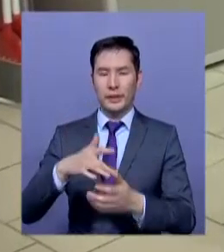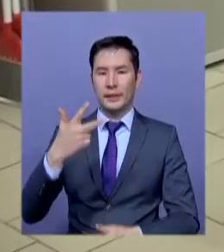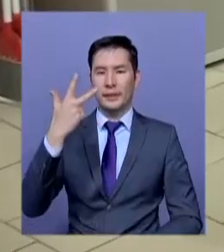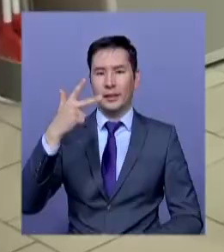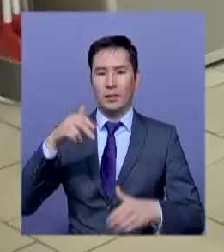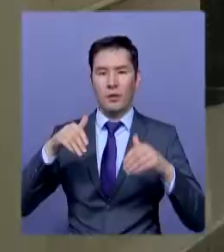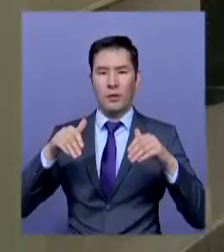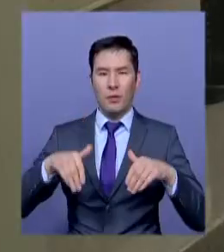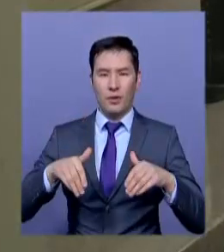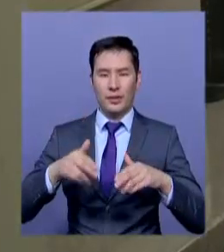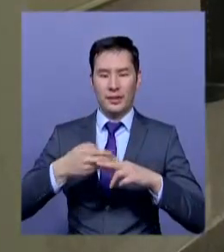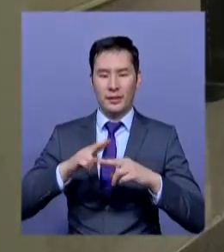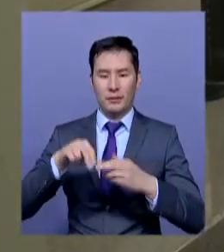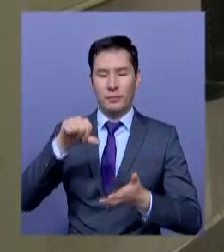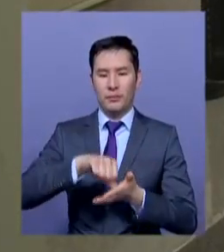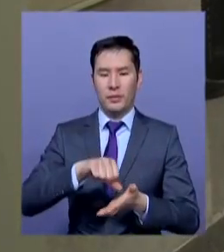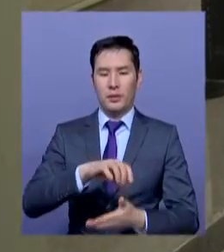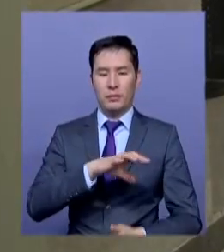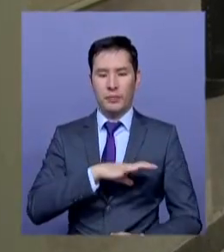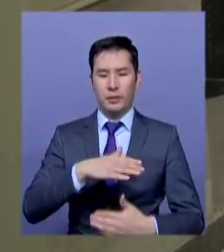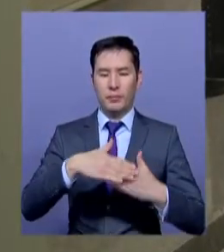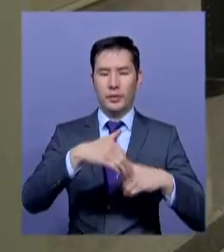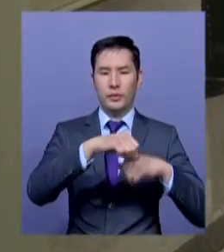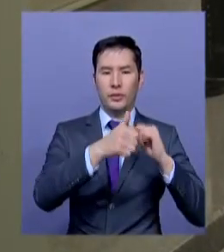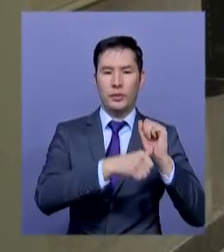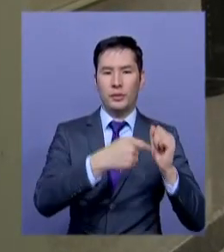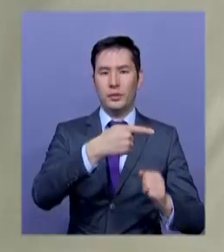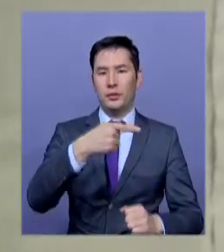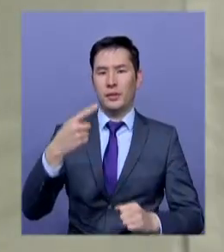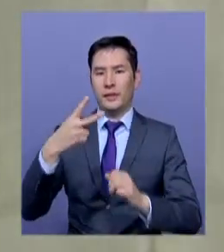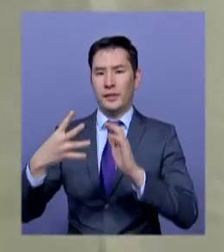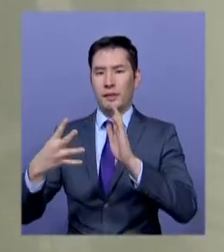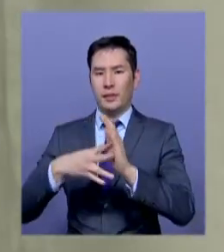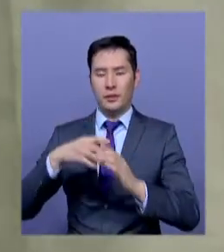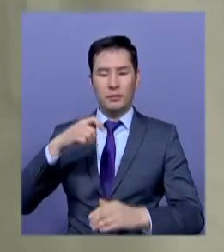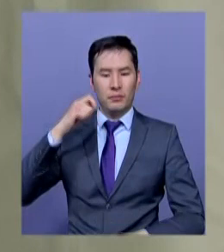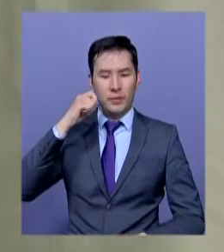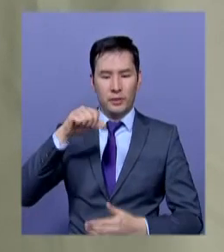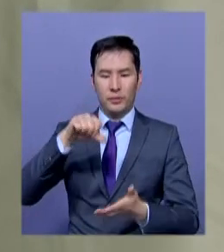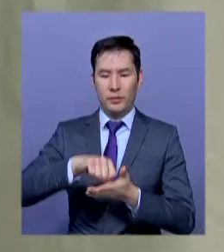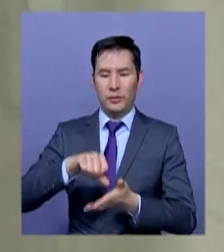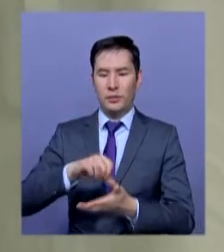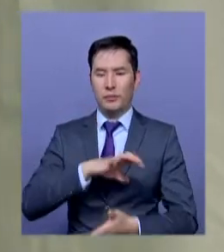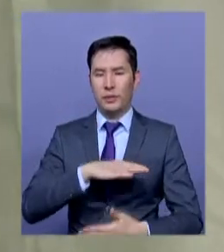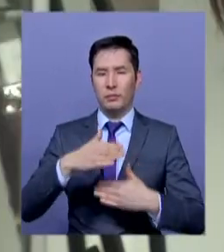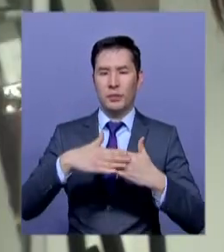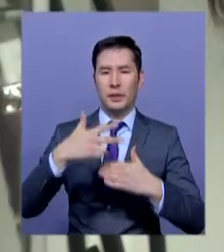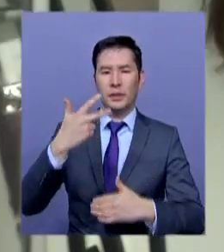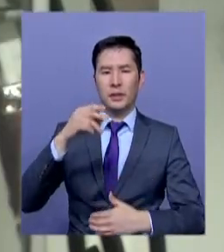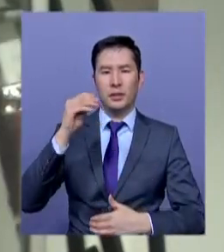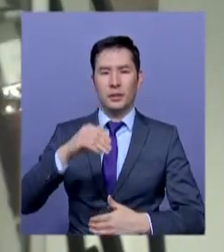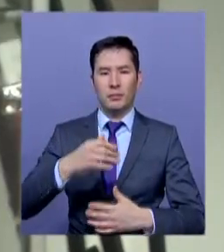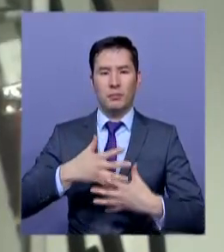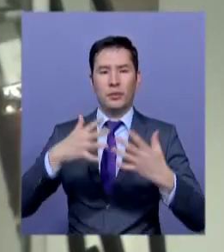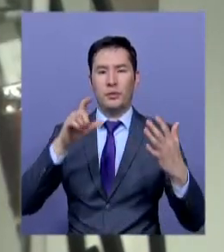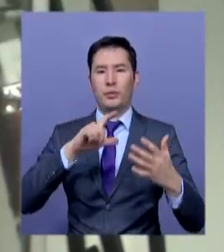студенттері бақ сынады. Жарысқа қатысуға 16 мен 29 жас аралығындағы 30-дан астам үміткері ниет білдірген. Іріктеу кезеңінде